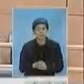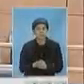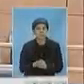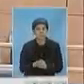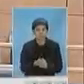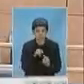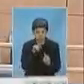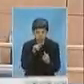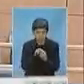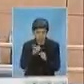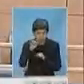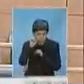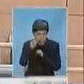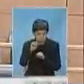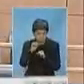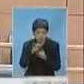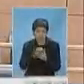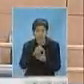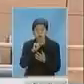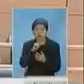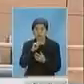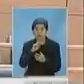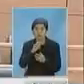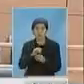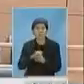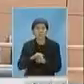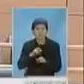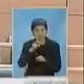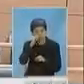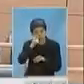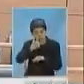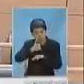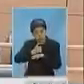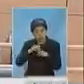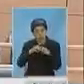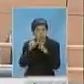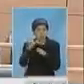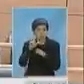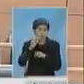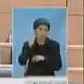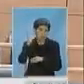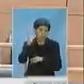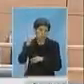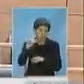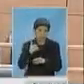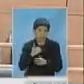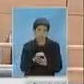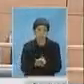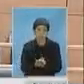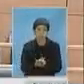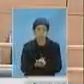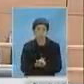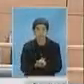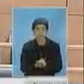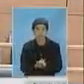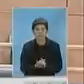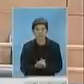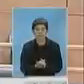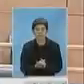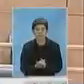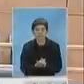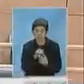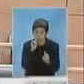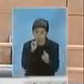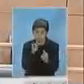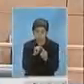ตรงตามคำประกาศของนายสนธิลิ้มทองกุลแกนำพันธมิตรประกาศบนเวทีชุมนุมเป๊ะครับ